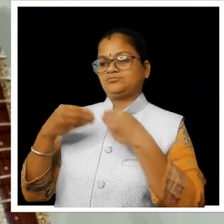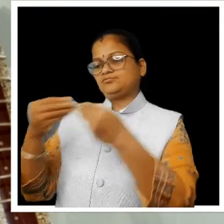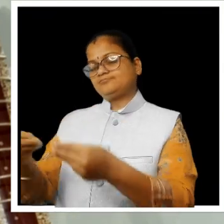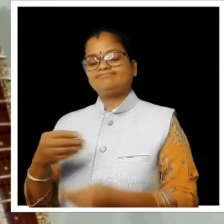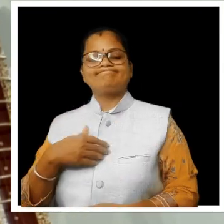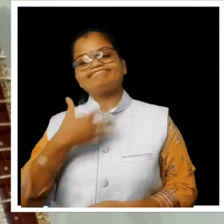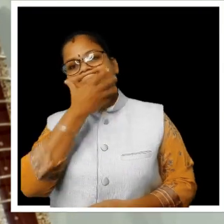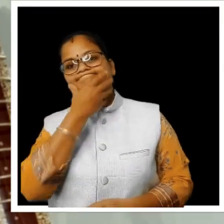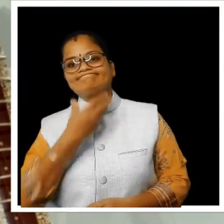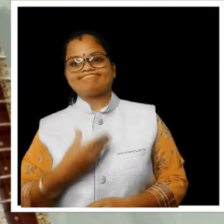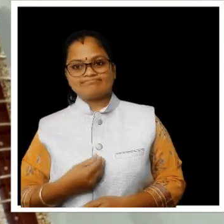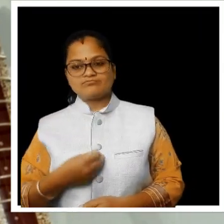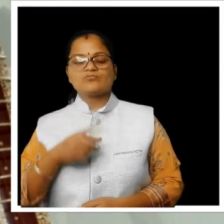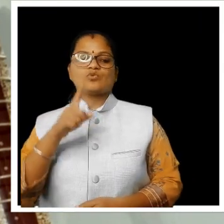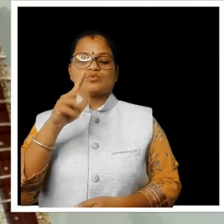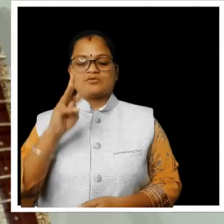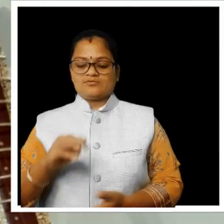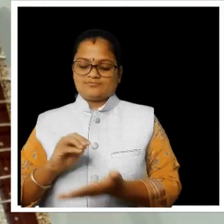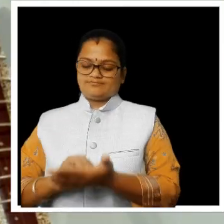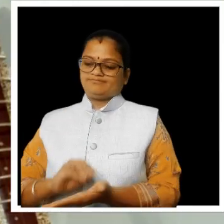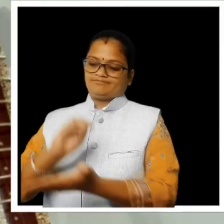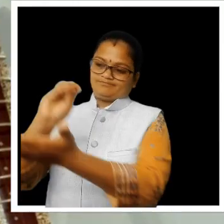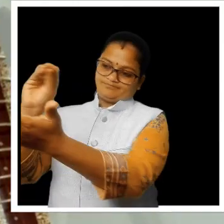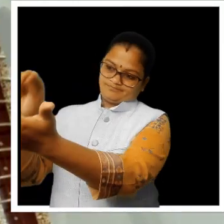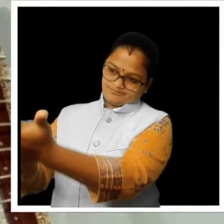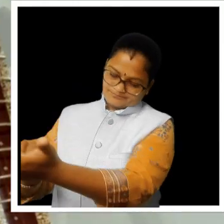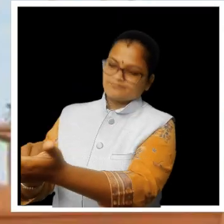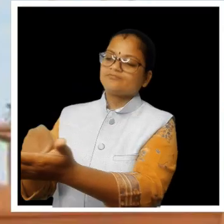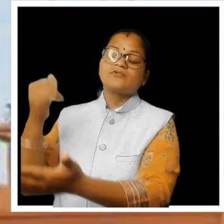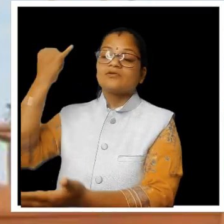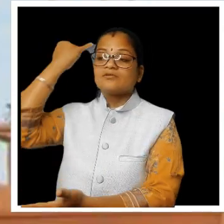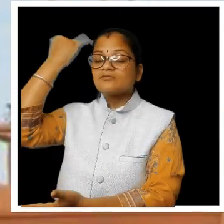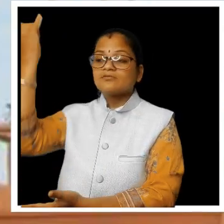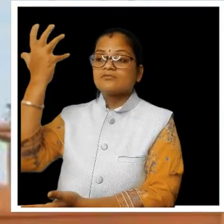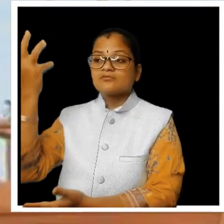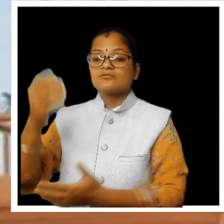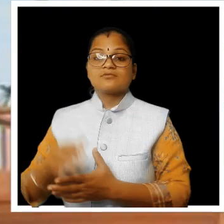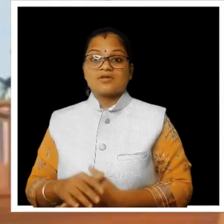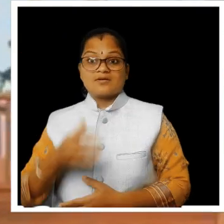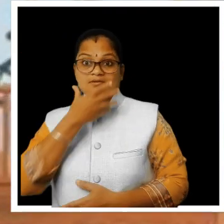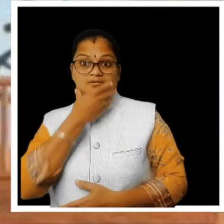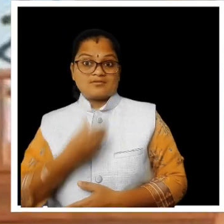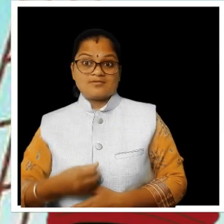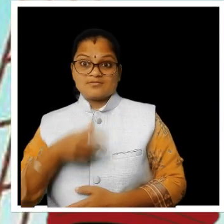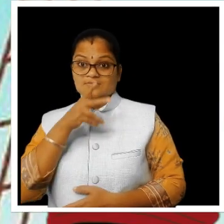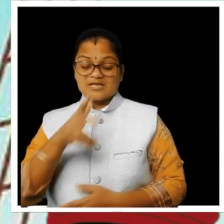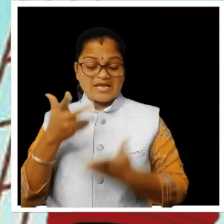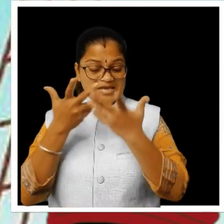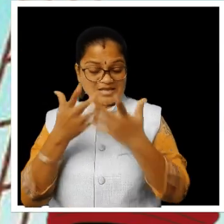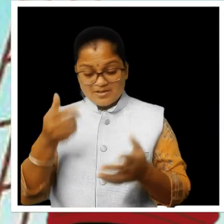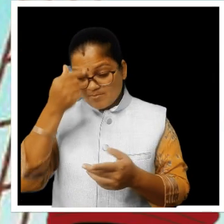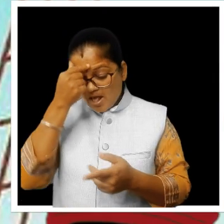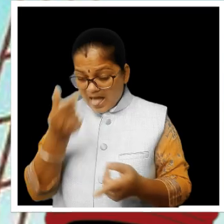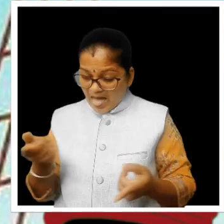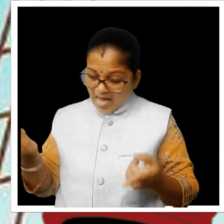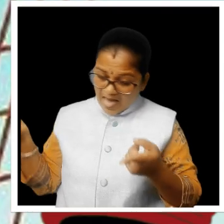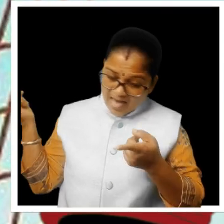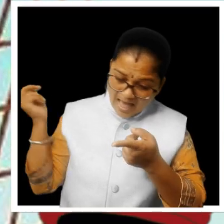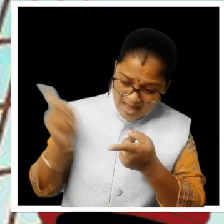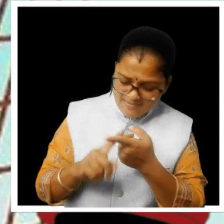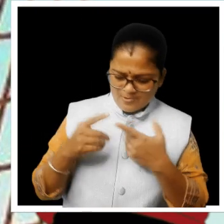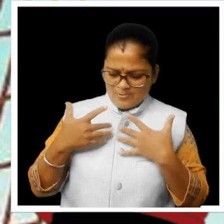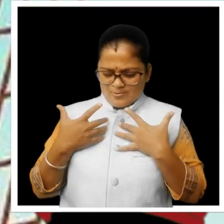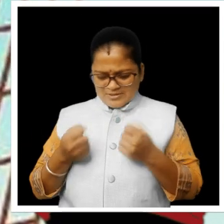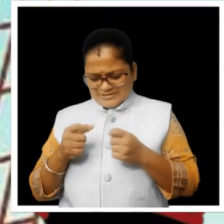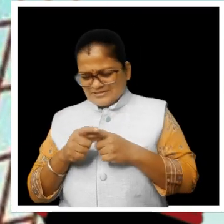ಅಂತ ಹೇಳ್ತಾನೆ. ಸರಿ ಅವನಿಗೂ ಖುಷಿ ಆಗುತ್ತೆ. 1,000 ರೂಪಾಯಿ ಇಟ್ಬಿಟ್ಟು, ಏನು ಒಳ್ಳೆ ಐಡಿಯಾ ಅಂತ ಹೇಳ್ತಾನೆ. ಅವನು ಹೇಳ್ತಾನೆ, ಎಂಥ ಕಷ್ಟದಲ್ಲೂ